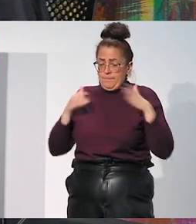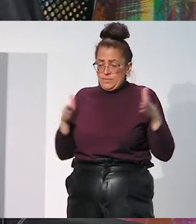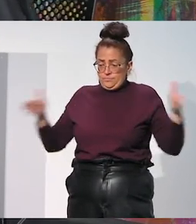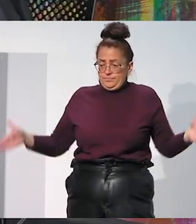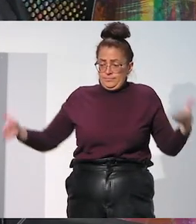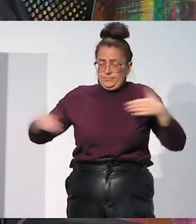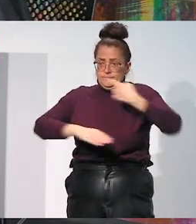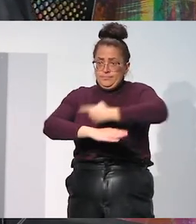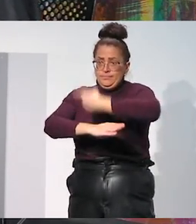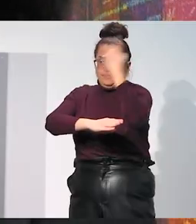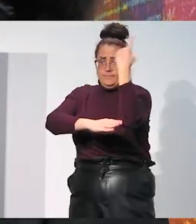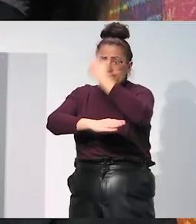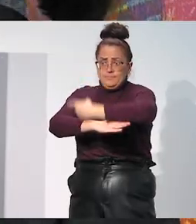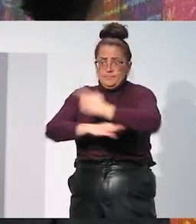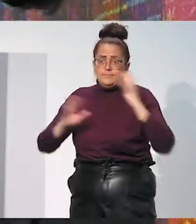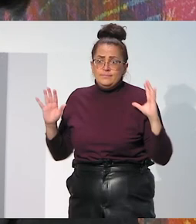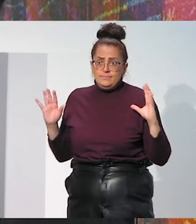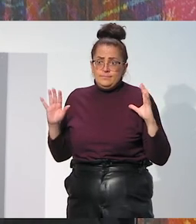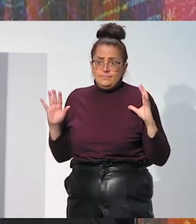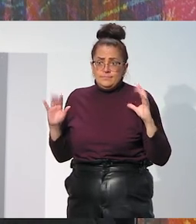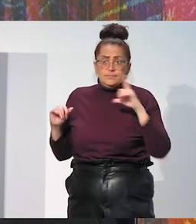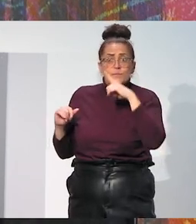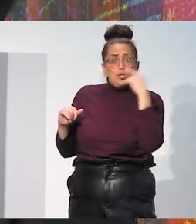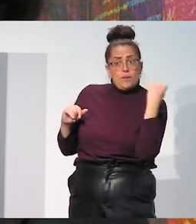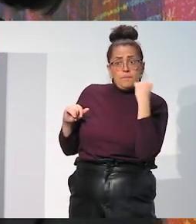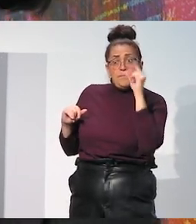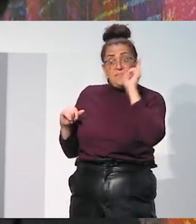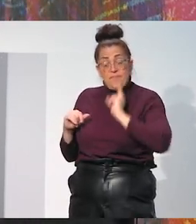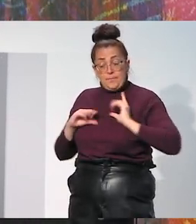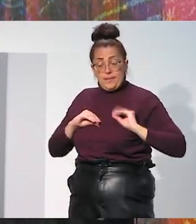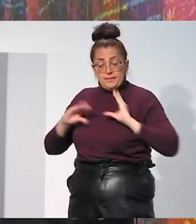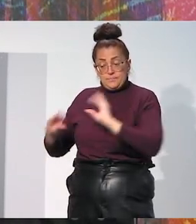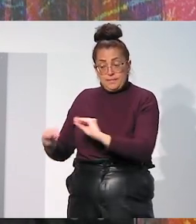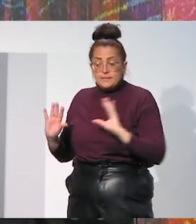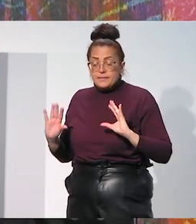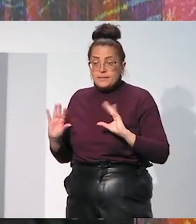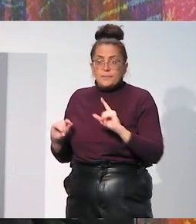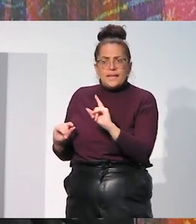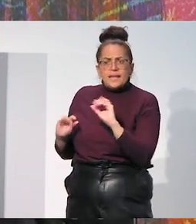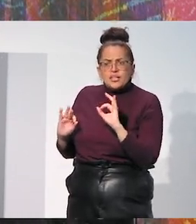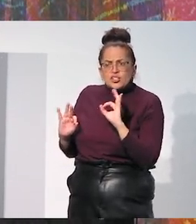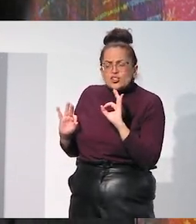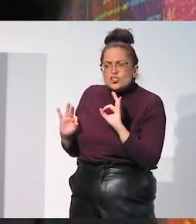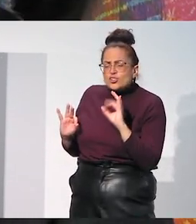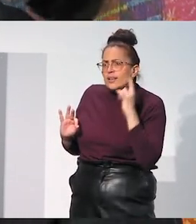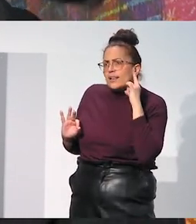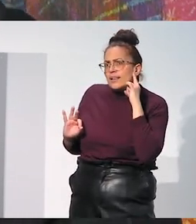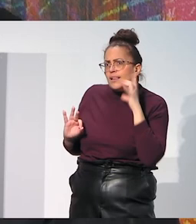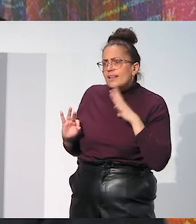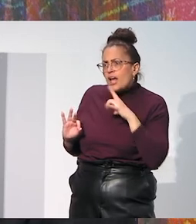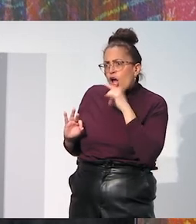la place de l'homme et la place de la femme. Mais il y a autre chose. Il y a un autre homme dans cet extrait-là. Il y a le